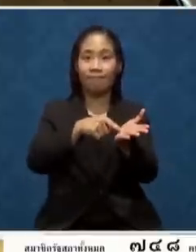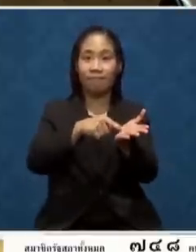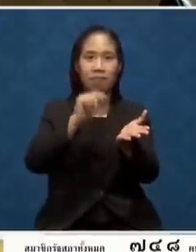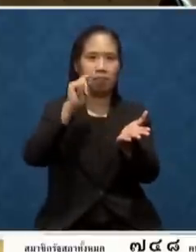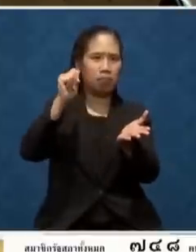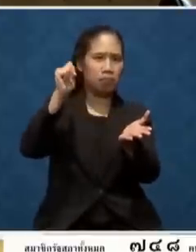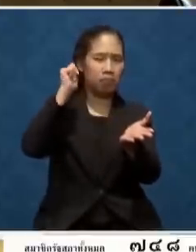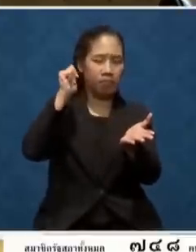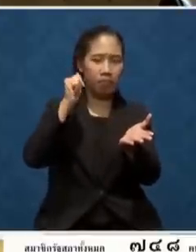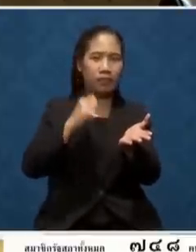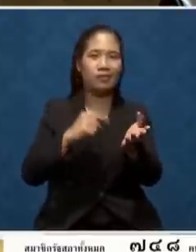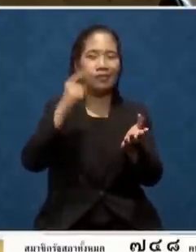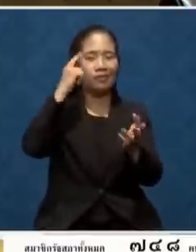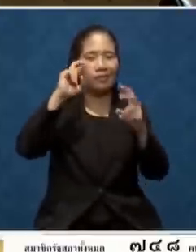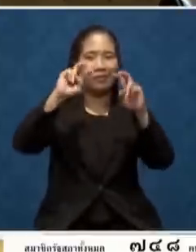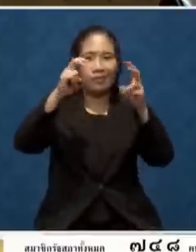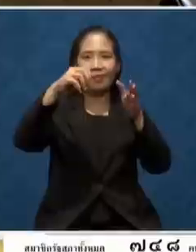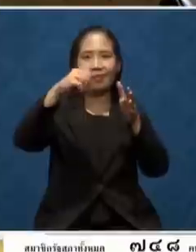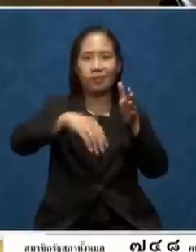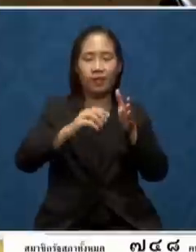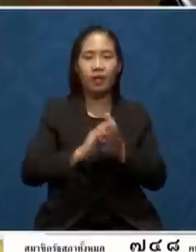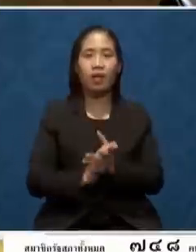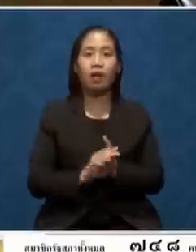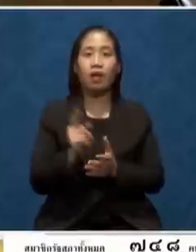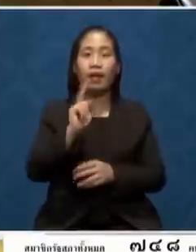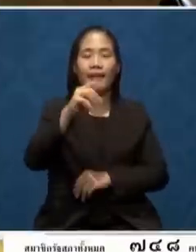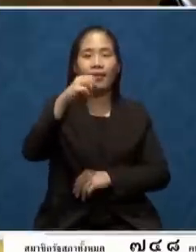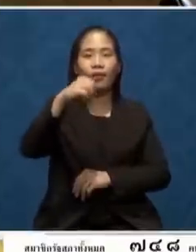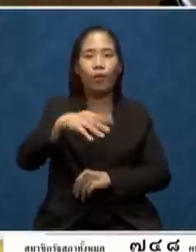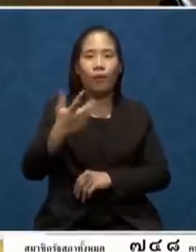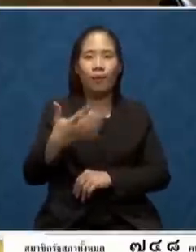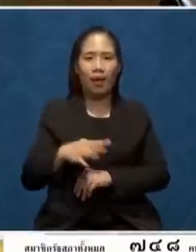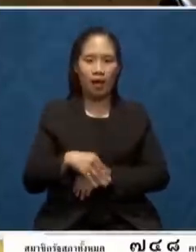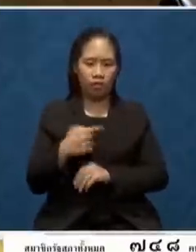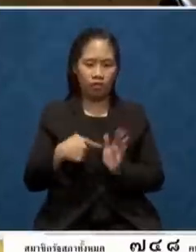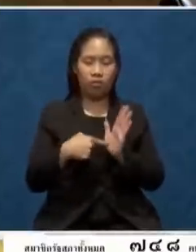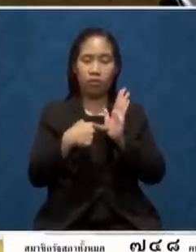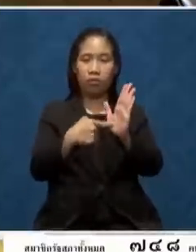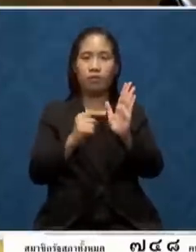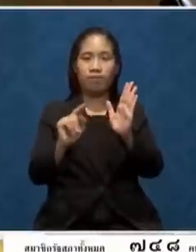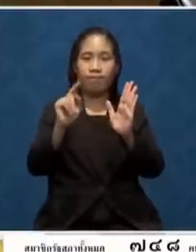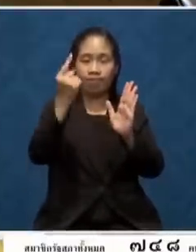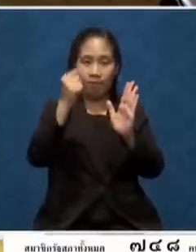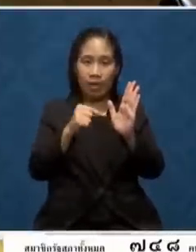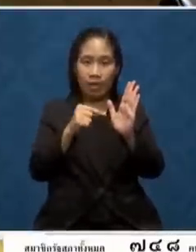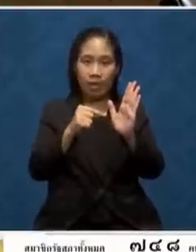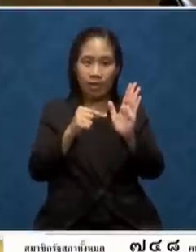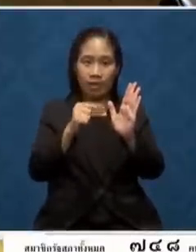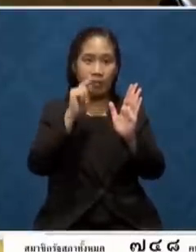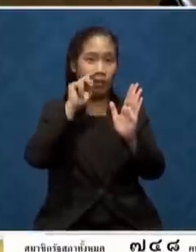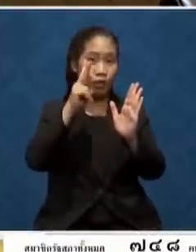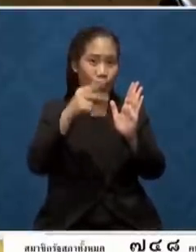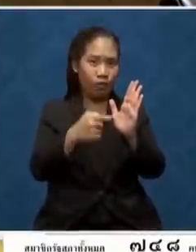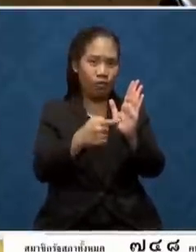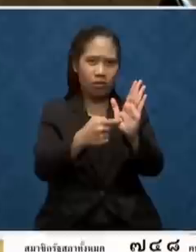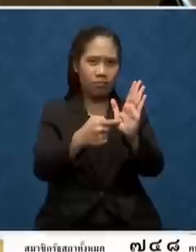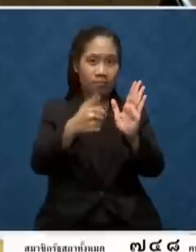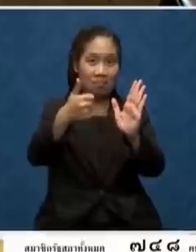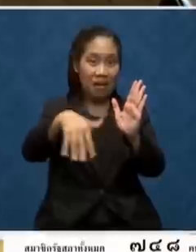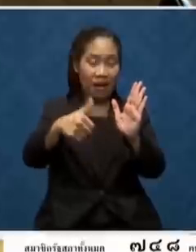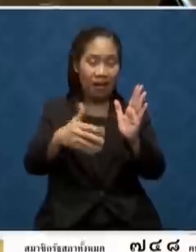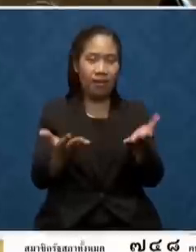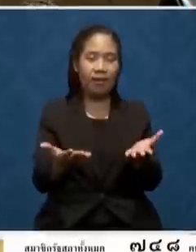ต้องตกไปแล้วเสนอซ้ำอีกในสมัยประชุมเดียวกันไม่ได้